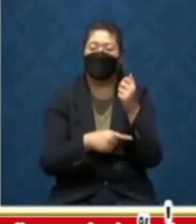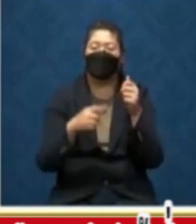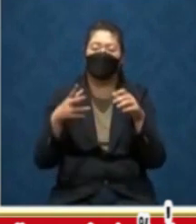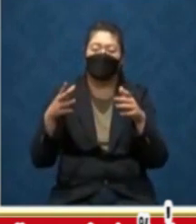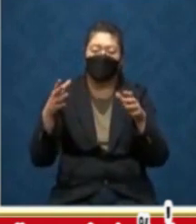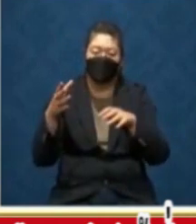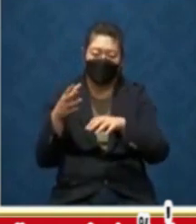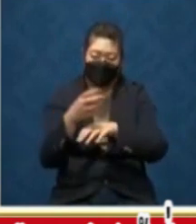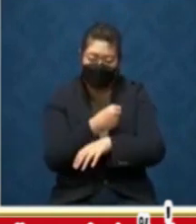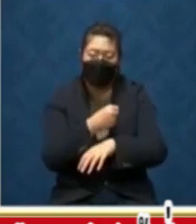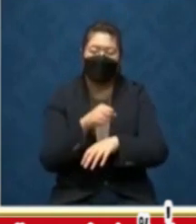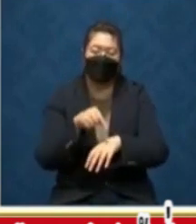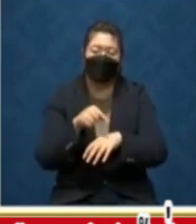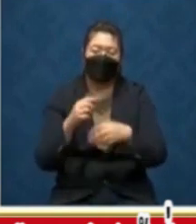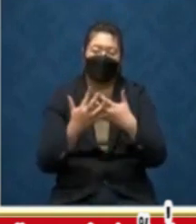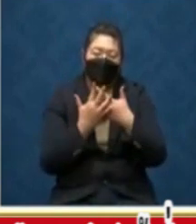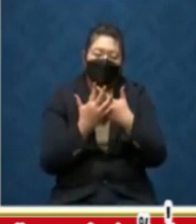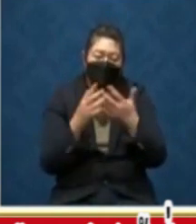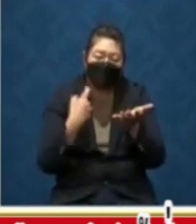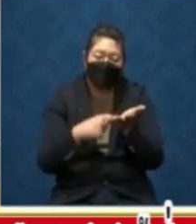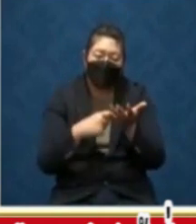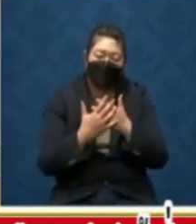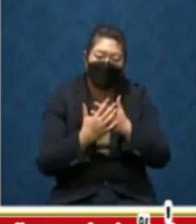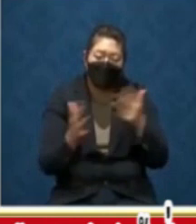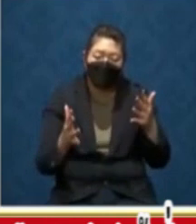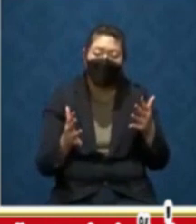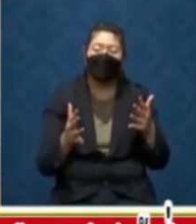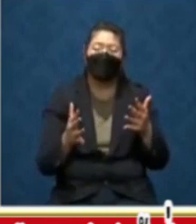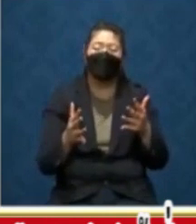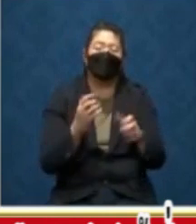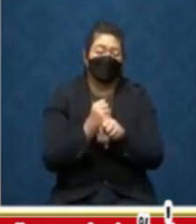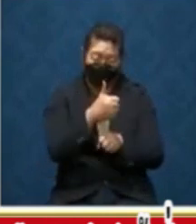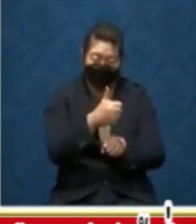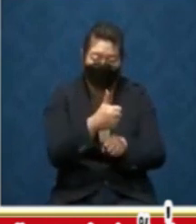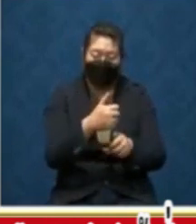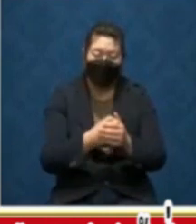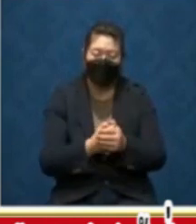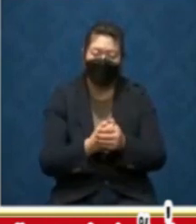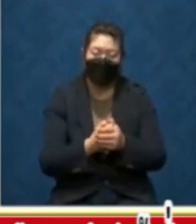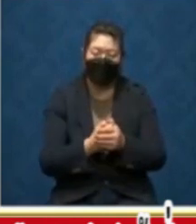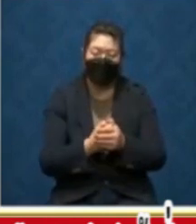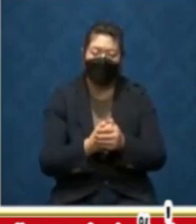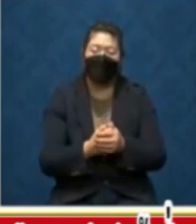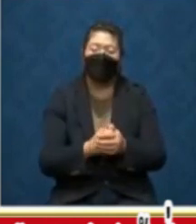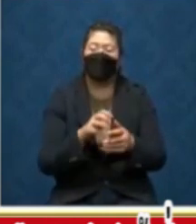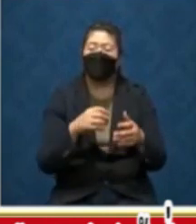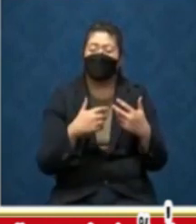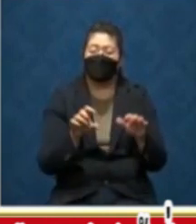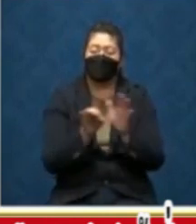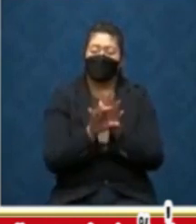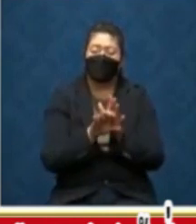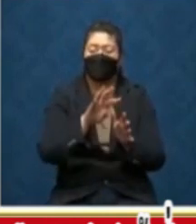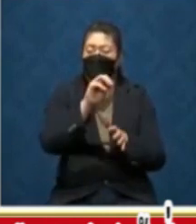เป็นหลักสากลที่ทำกันอยู่ส่วนข้อสุดท้ายนี่ที่เรียกร้องให้มีการยกเลิกมาตรา 116